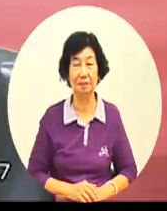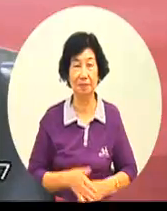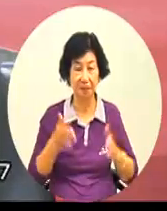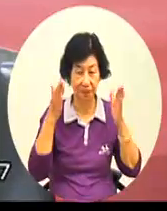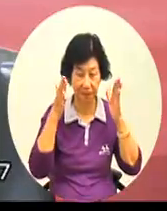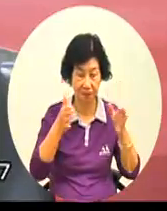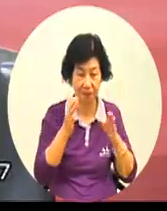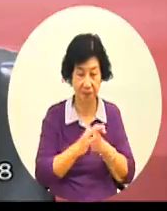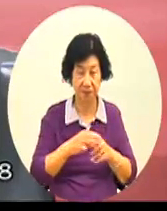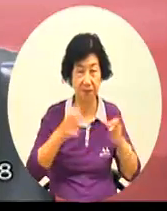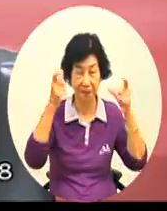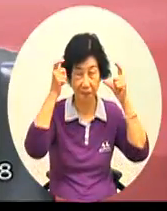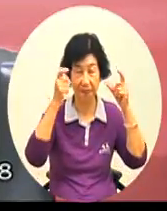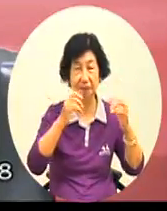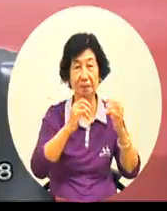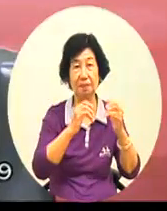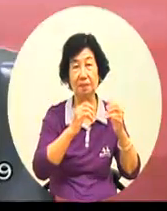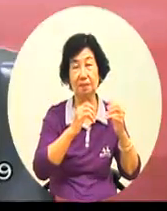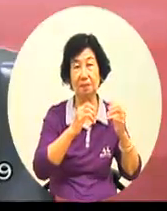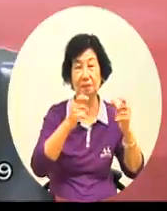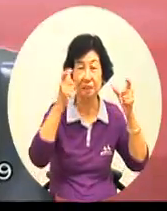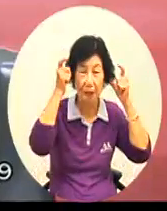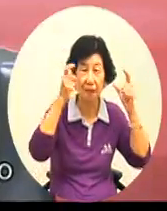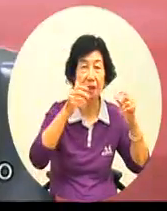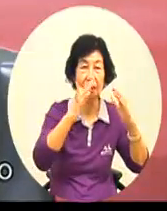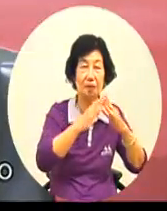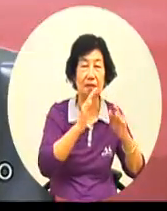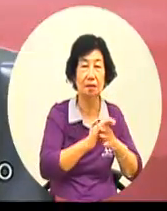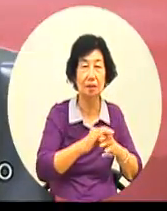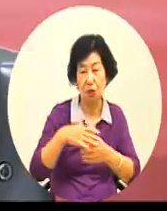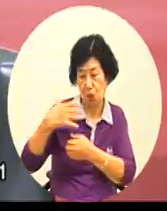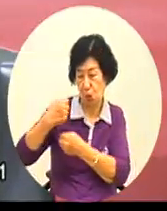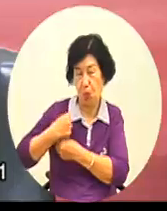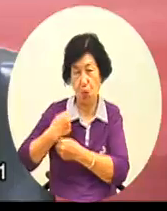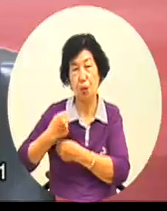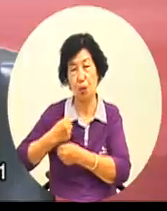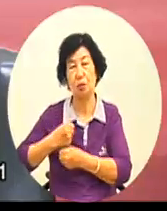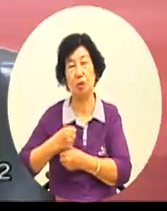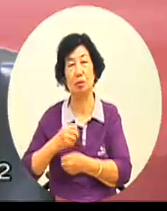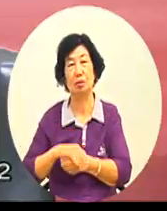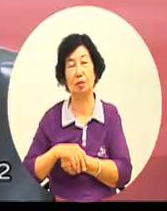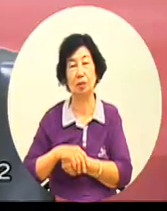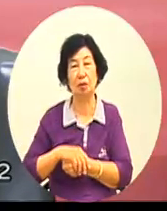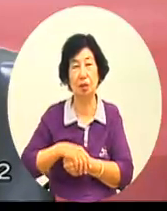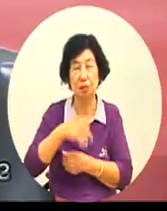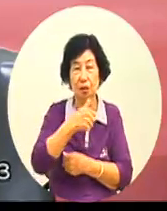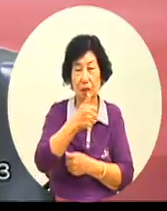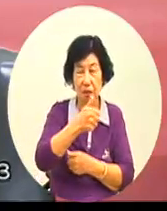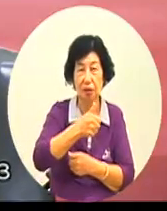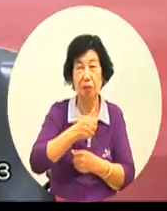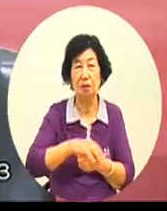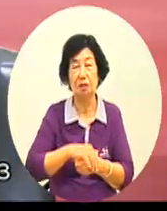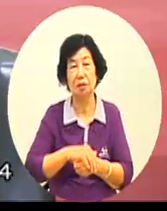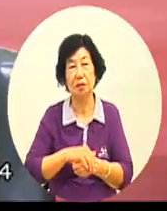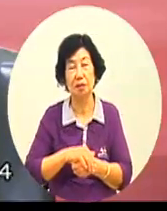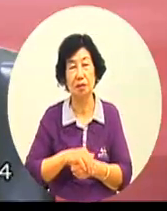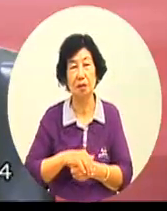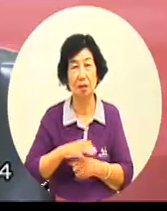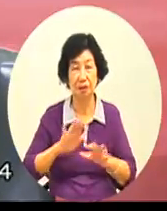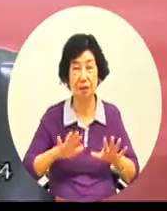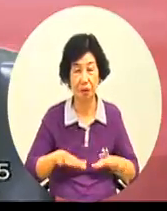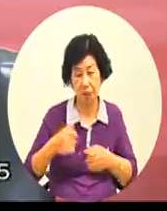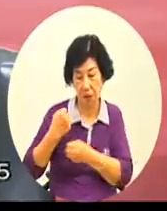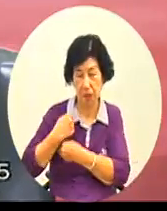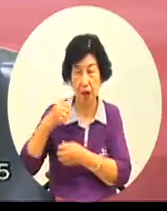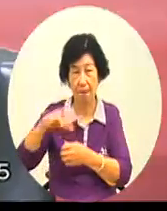军的这个同袍们哈，谢谢。虽然我们殡仪局，